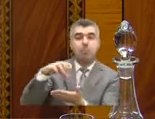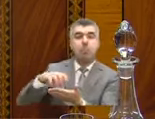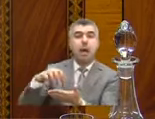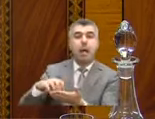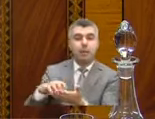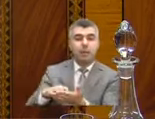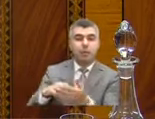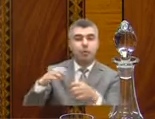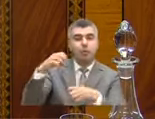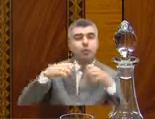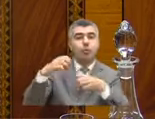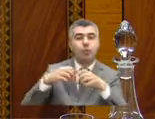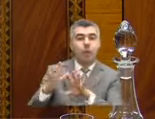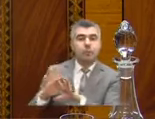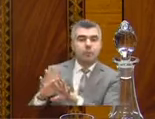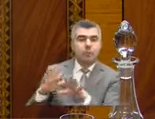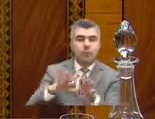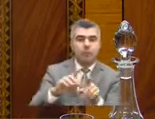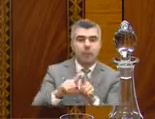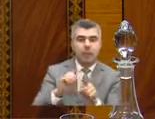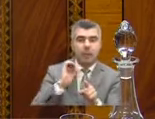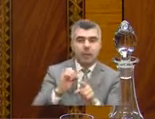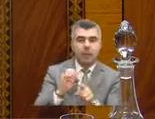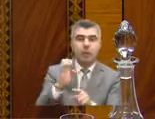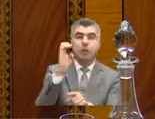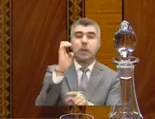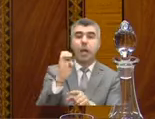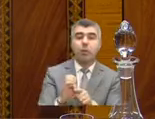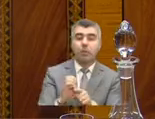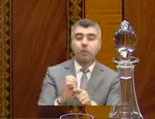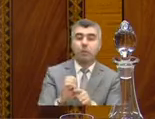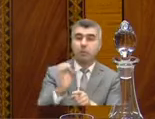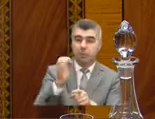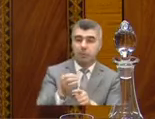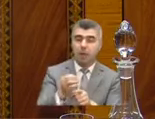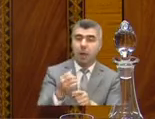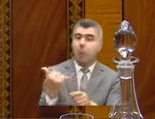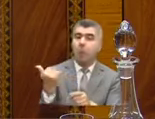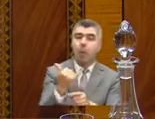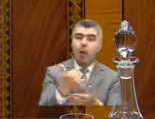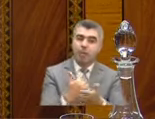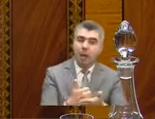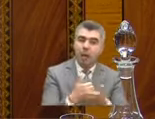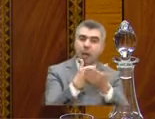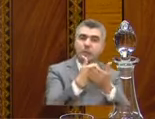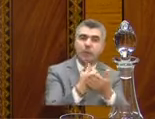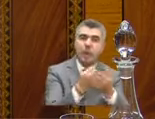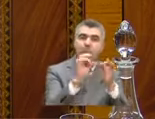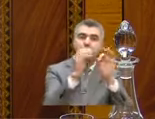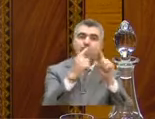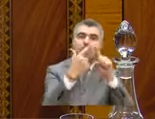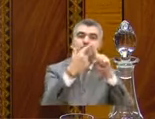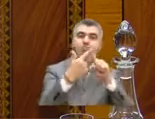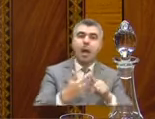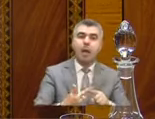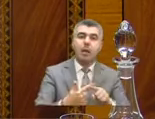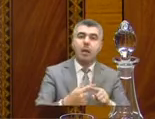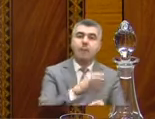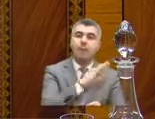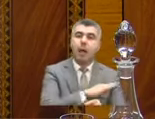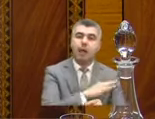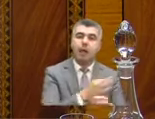من الفيضانات في الجنوب الشرقي للمملكة من خلال تقديم المساعدات المالية المباشرة للأسر